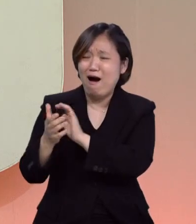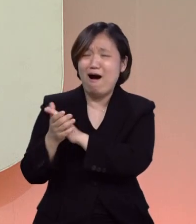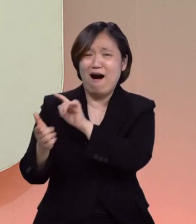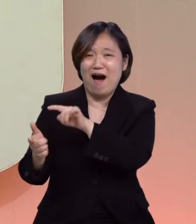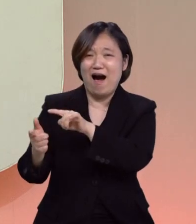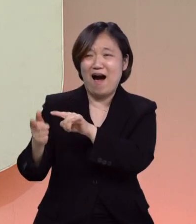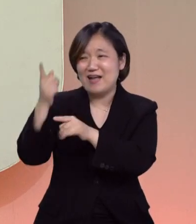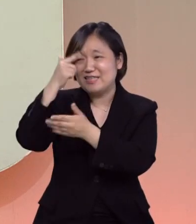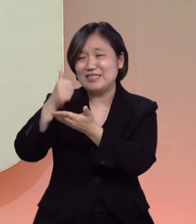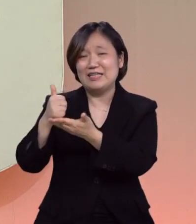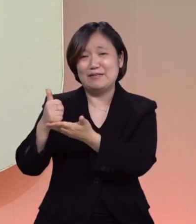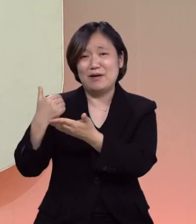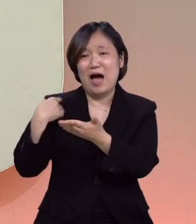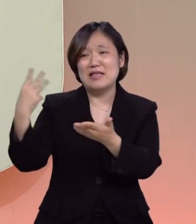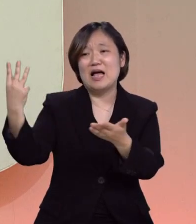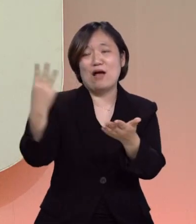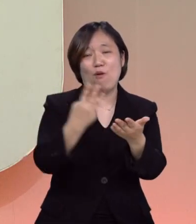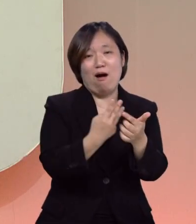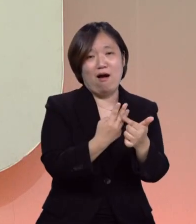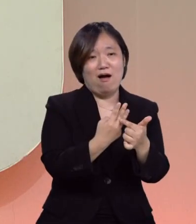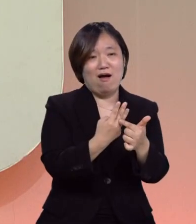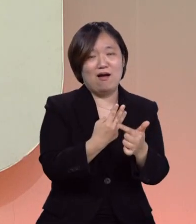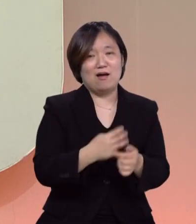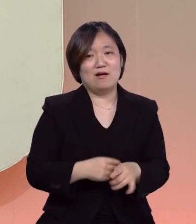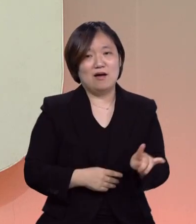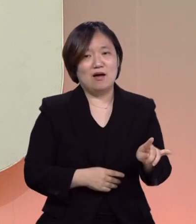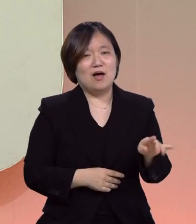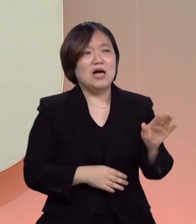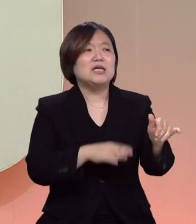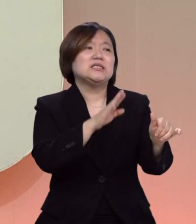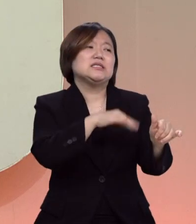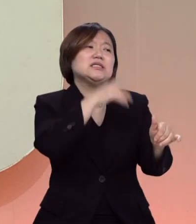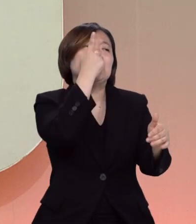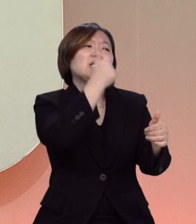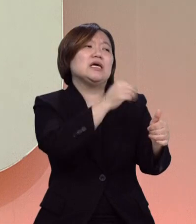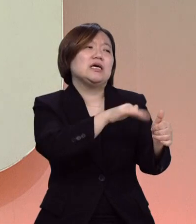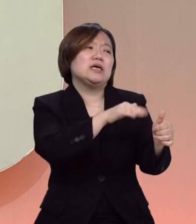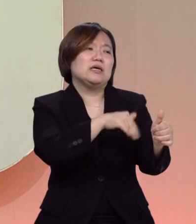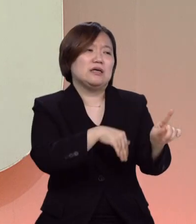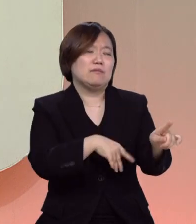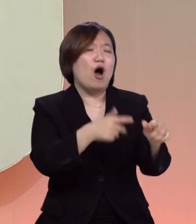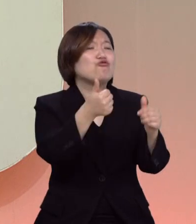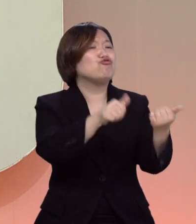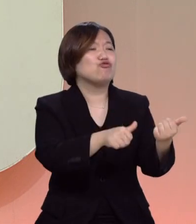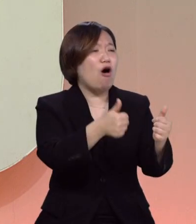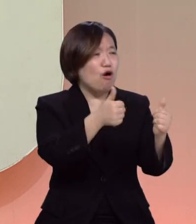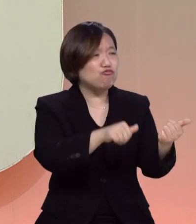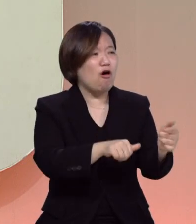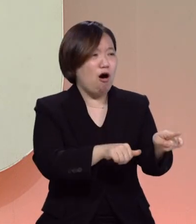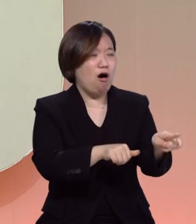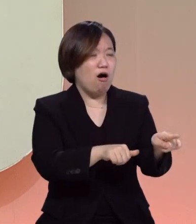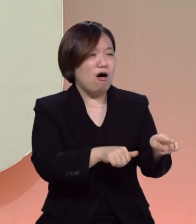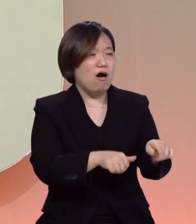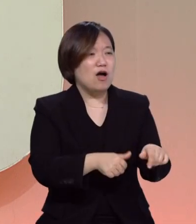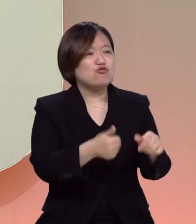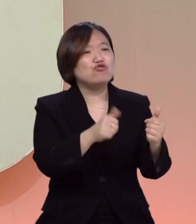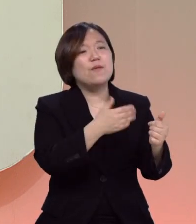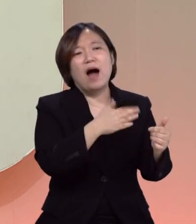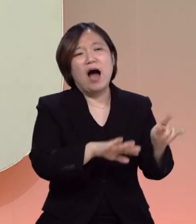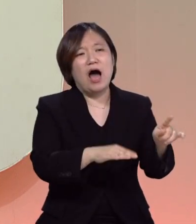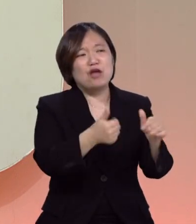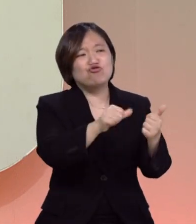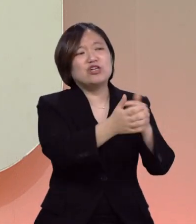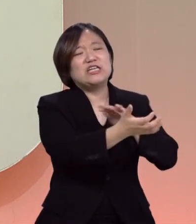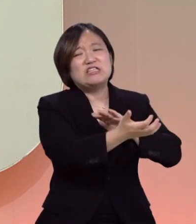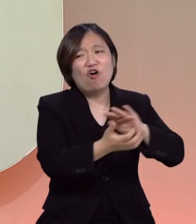스님이 찾아오셔서이 복의 현각 스님 현각 스님 죽을 때 죽더라도 성철 스님